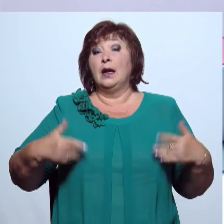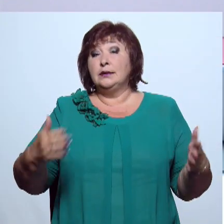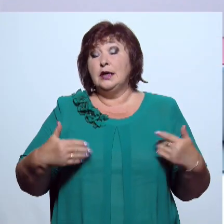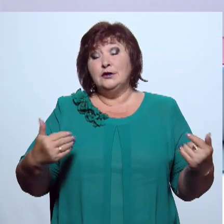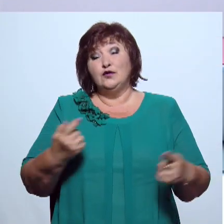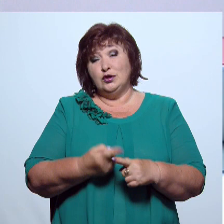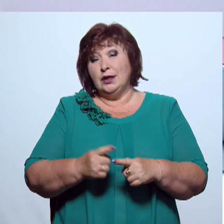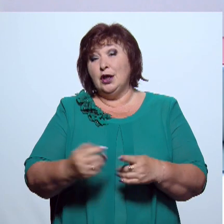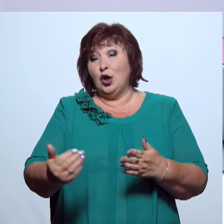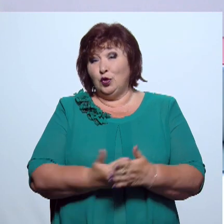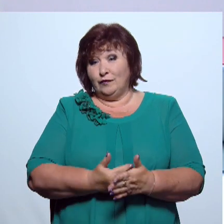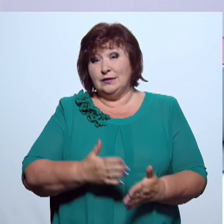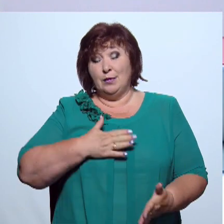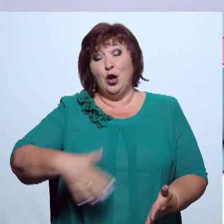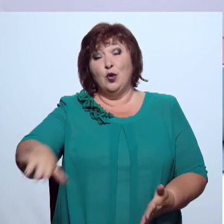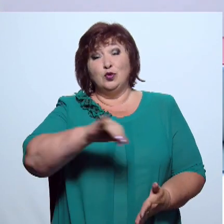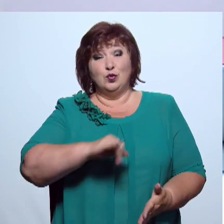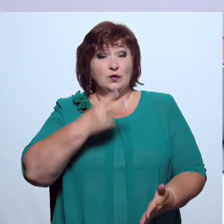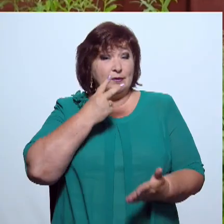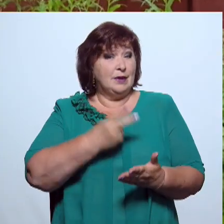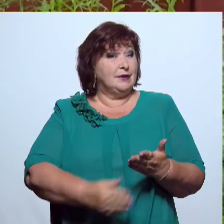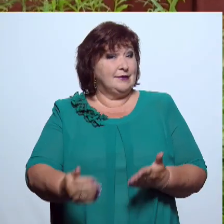Здравствуйте, это новости в студии Петр Завьялов. Смотрите в выпуске.